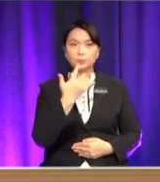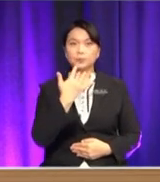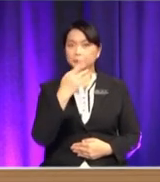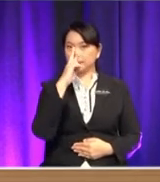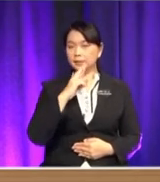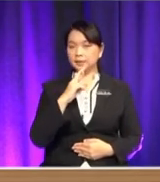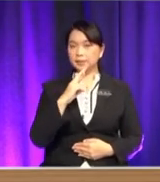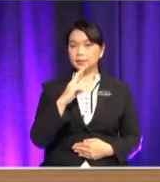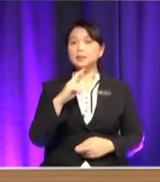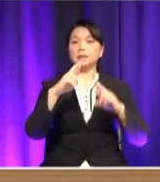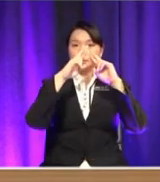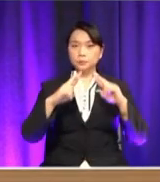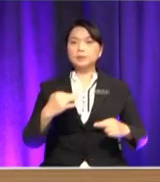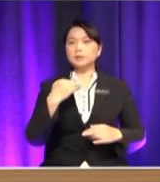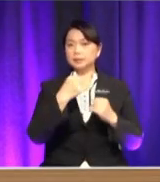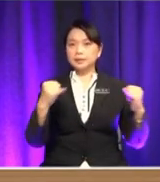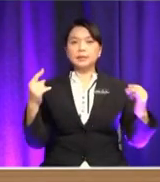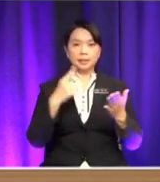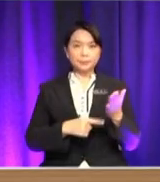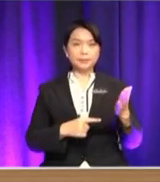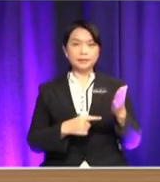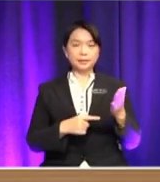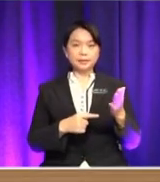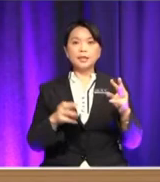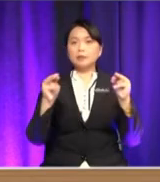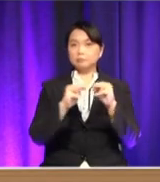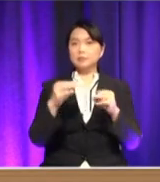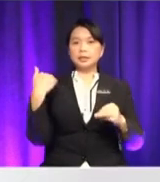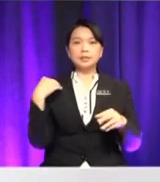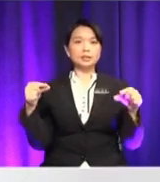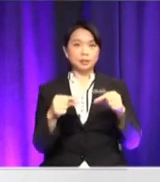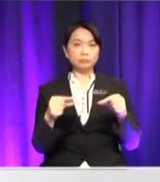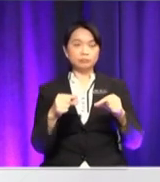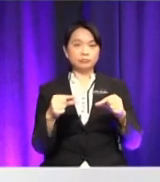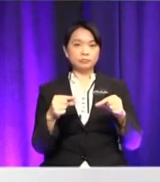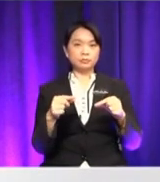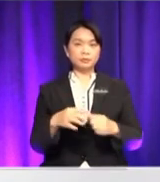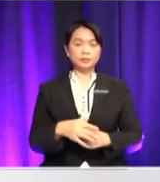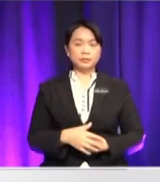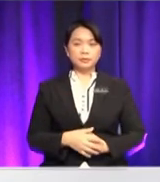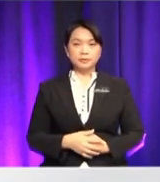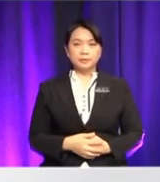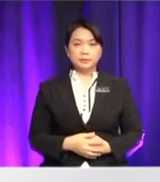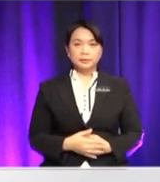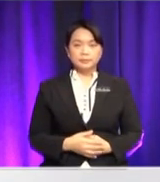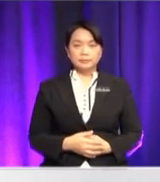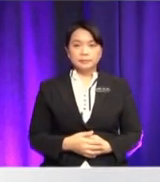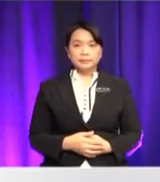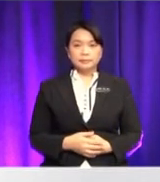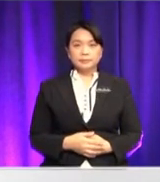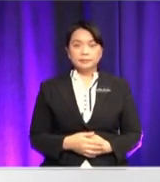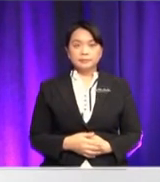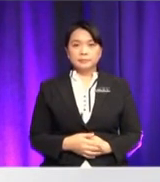Oke Bumbung jenis Apakah ini besok ada gabungan SMS Agung Oke sampai coba IMEI